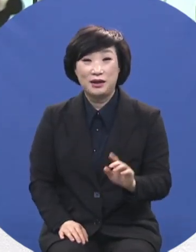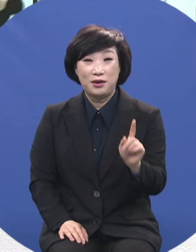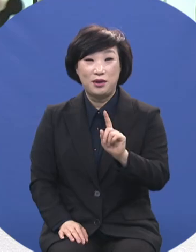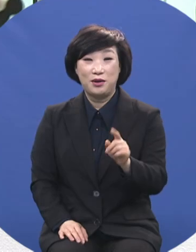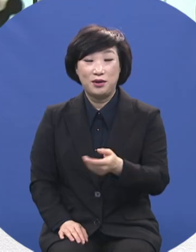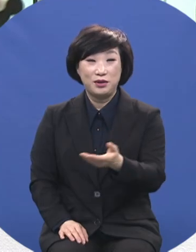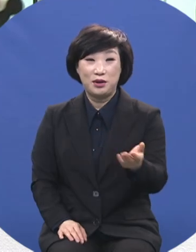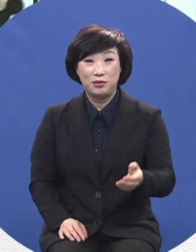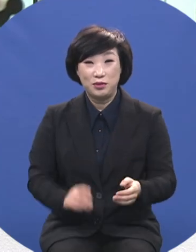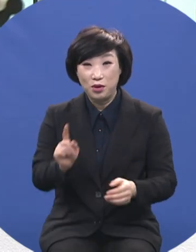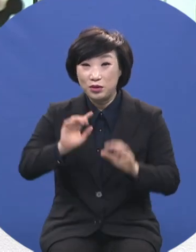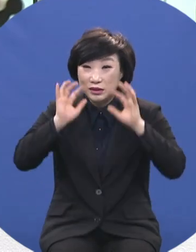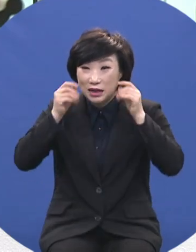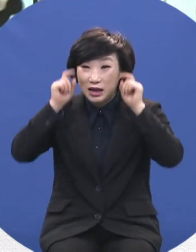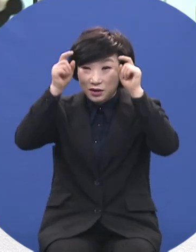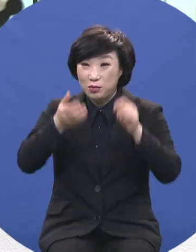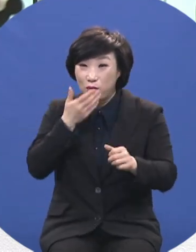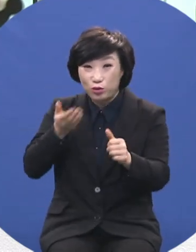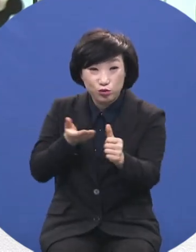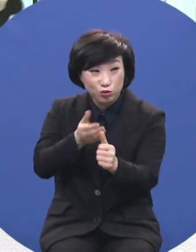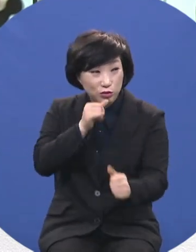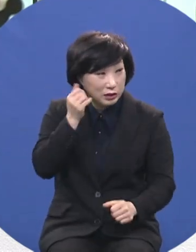어떤 어린 양을 먹이고 있습니까?